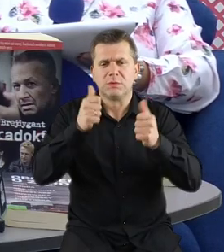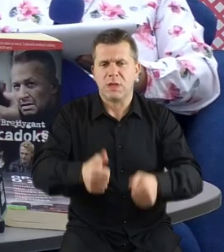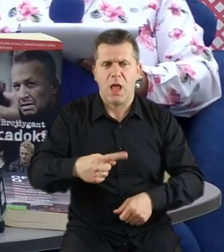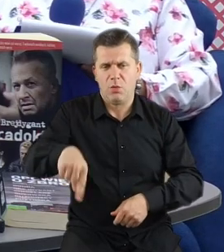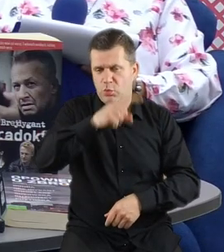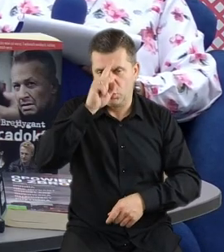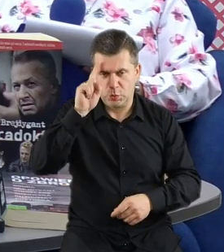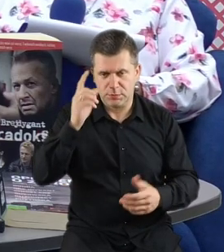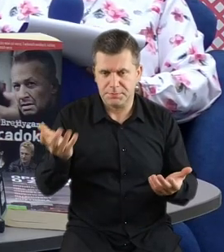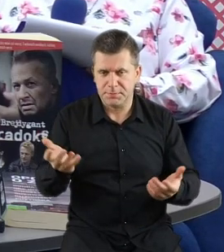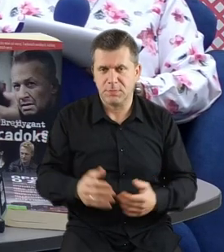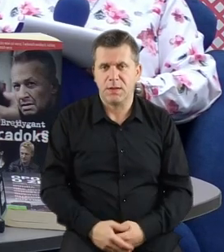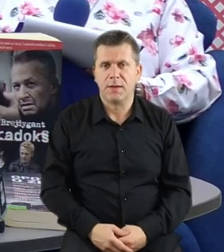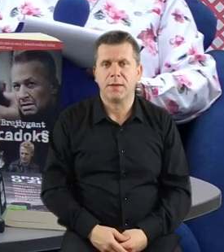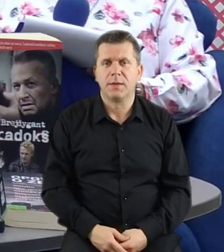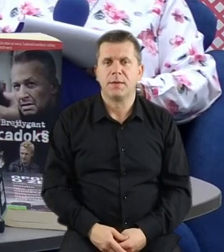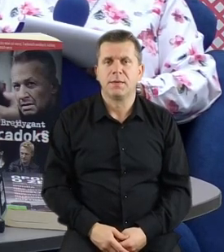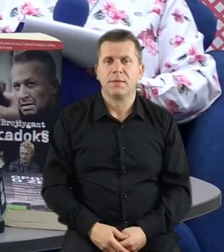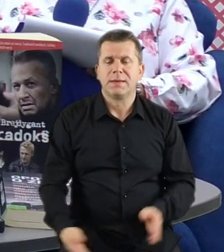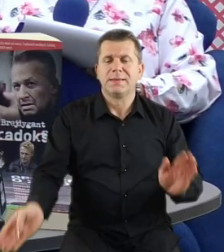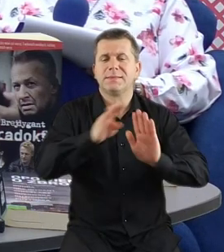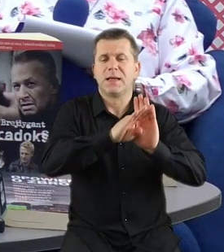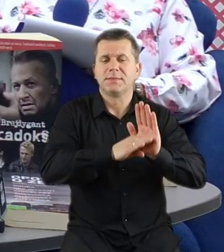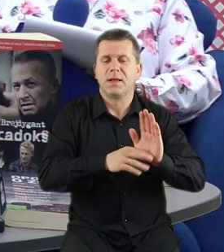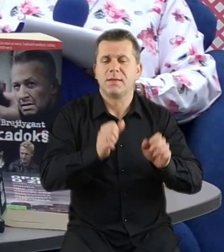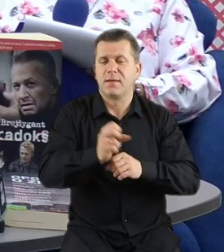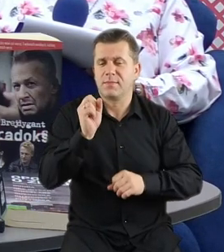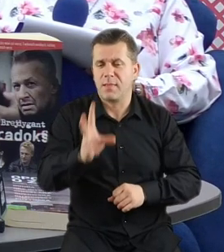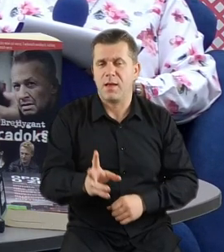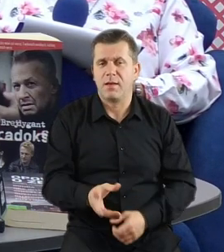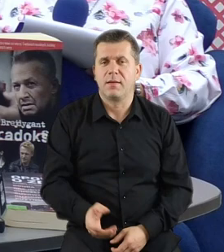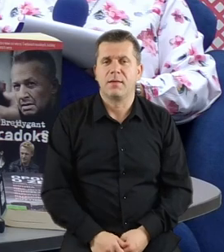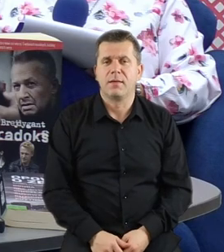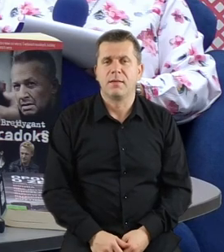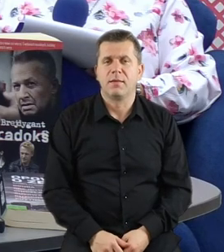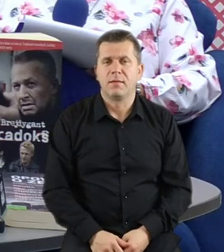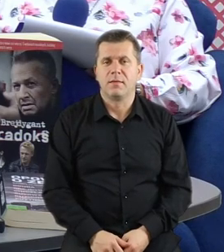ludźmi? Bo jednak no, zasada jest taka, żeby raczej wchodzić